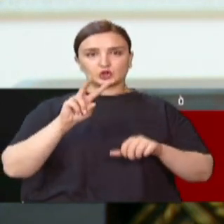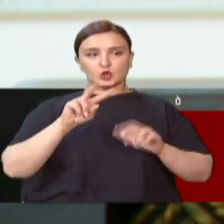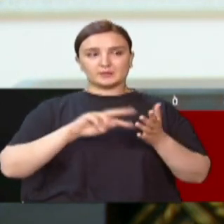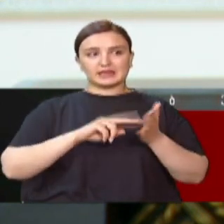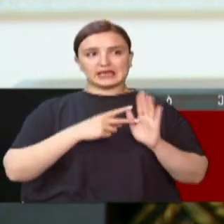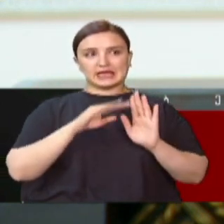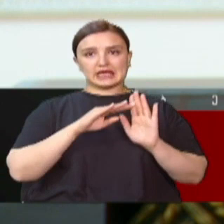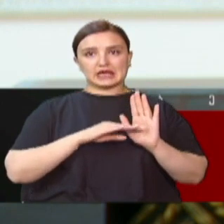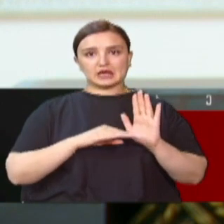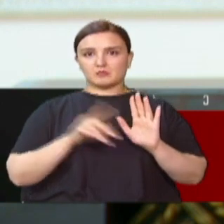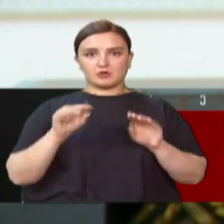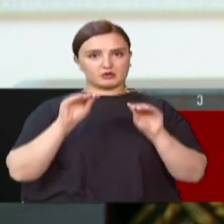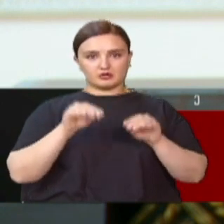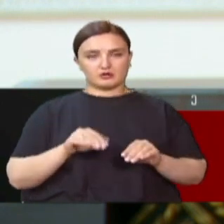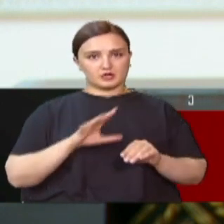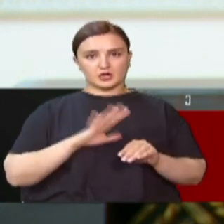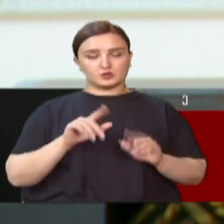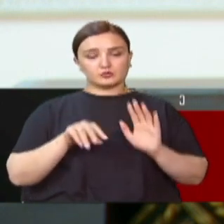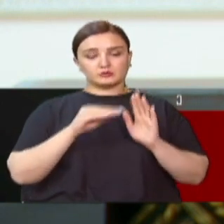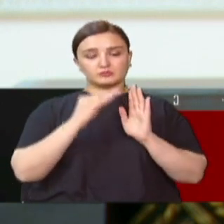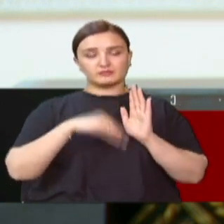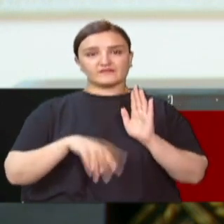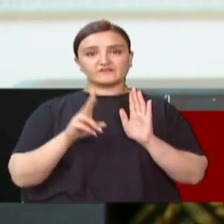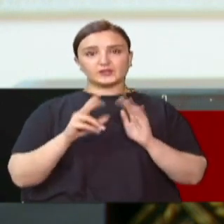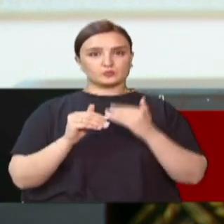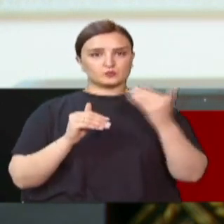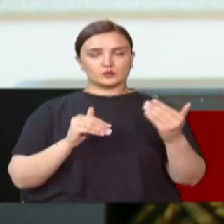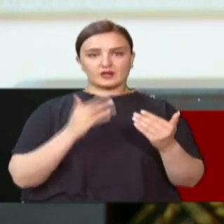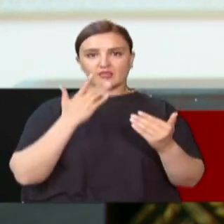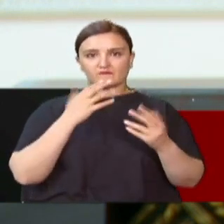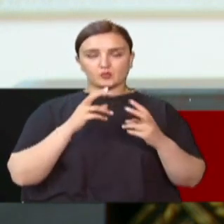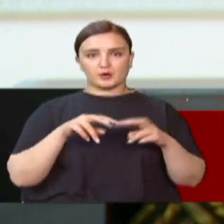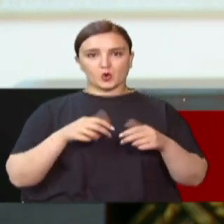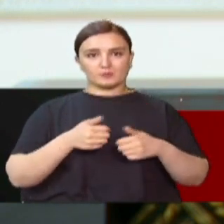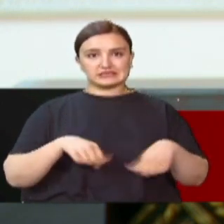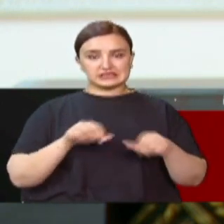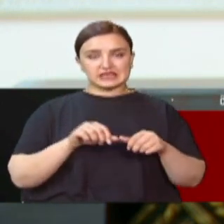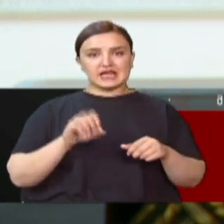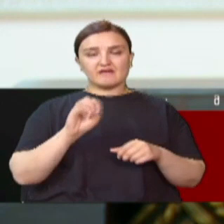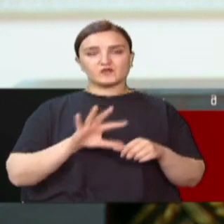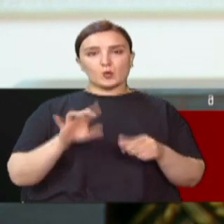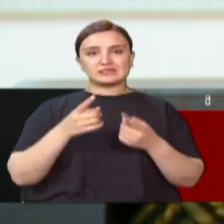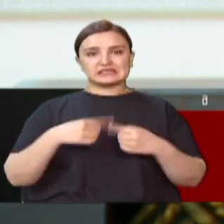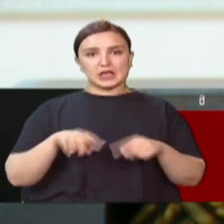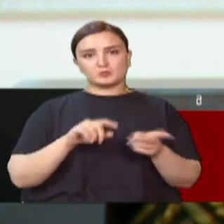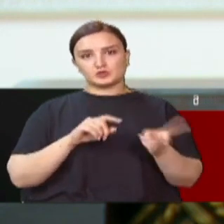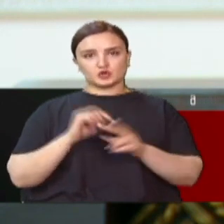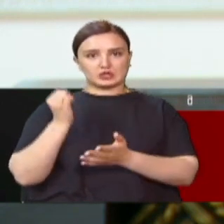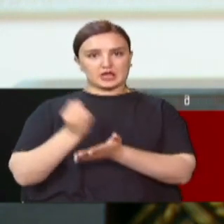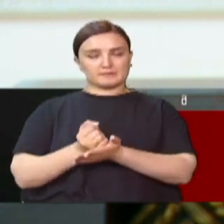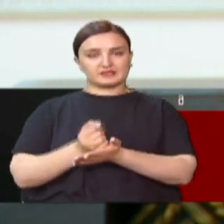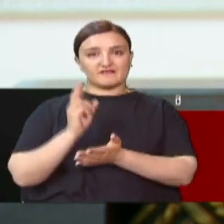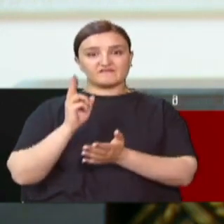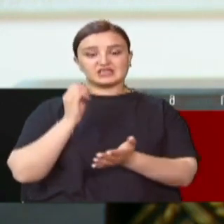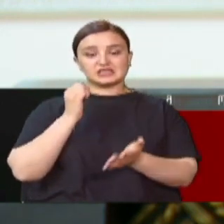პუნქტი. 12 პუნქტი ჩამოაყალიბა ევროკომისიამ, რომელიც დაამტკიცა ევროსაბჭომ. ამიტომ ვინც ჩამოაყალიბა,